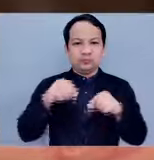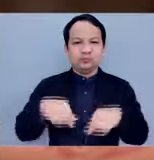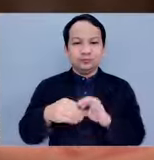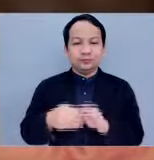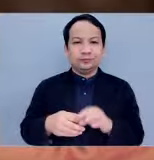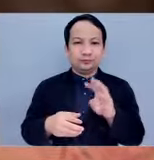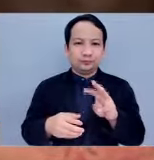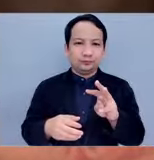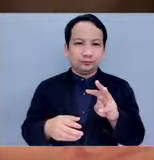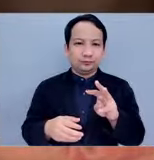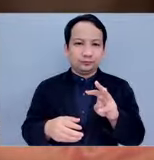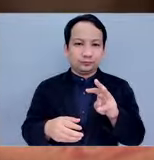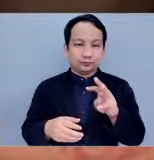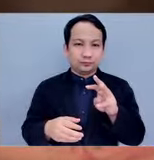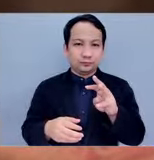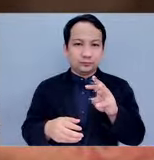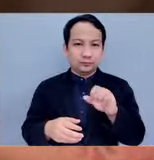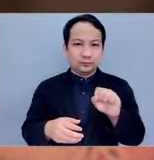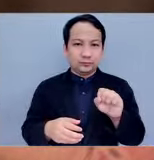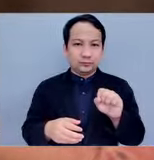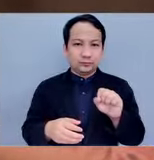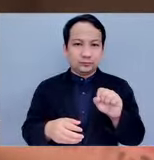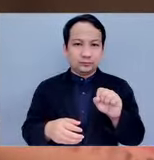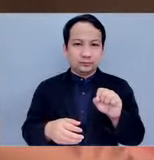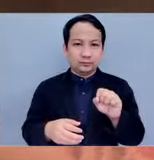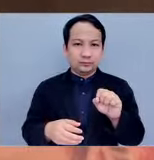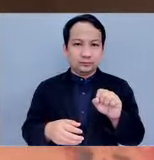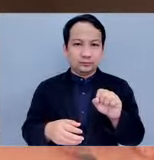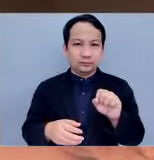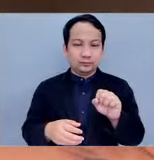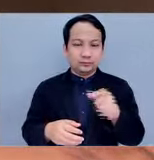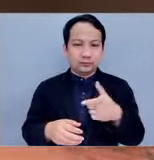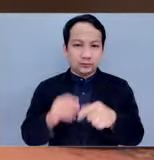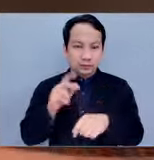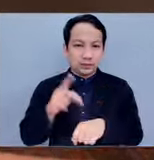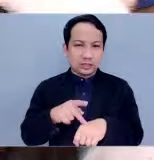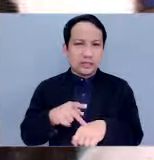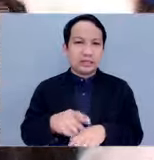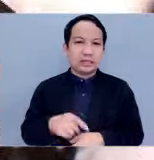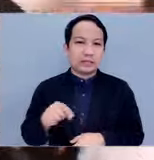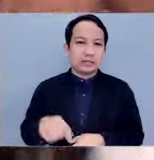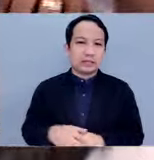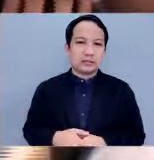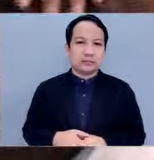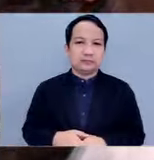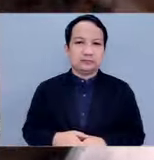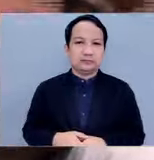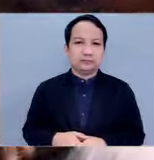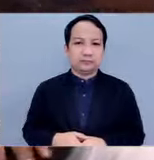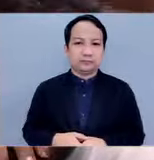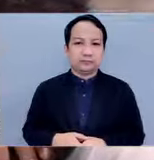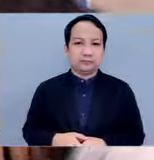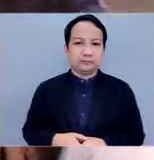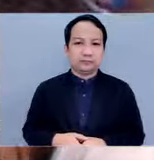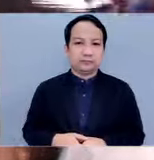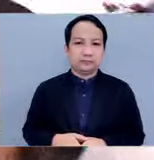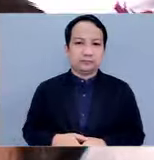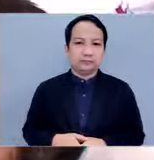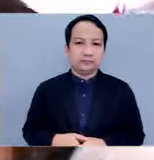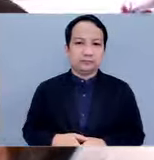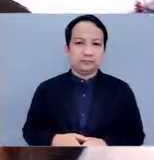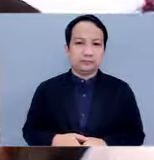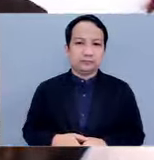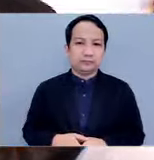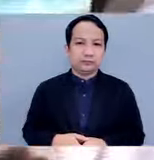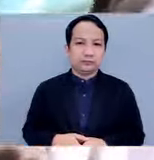WCF, ISFEPI. Where is Sir Leo? Sir Leo, napakabait na namin. Hi, Sir Leo. Hello,